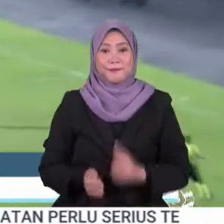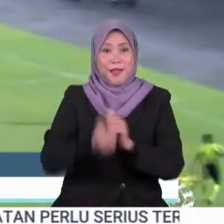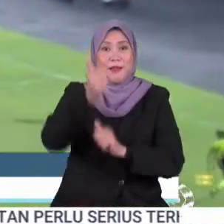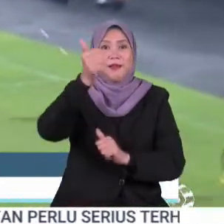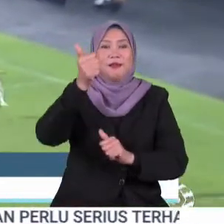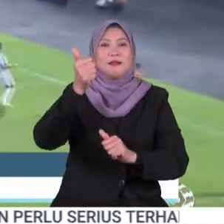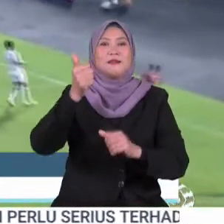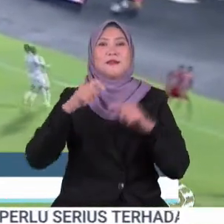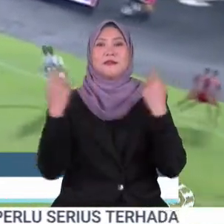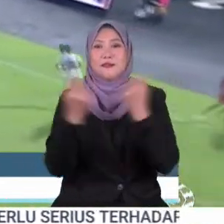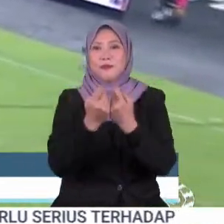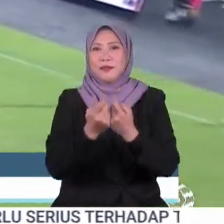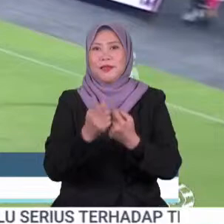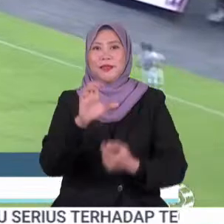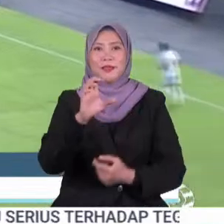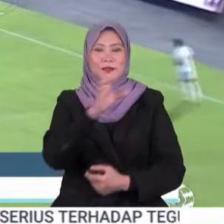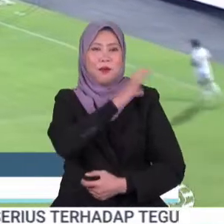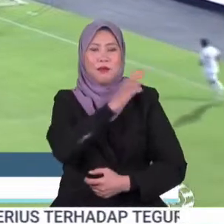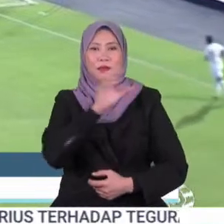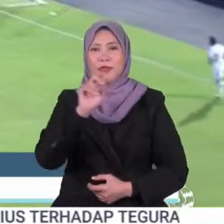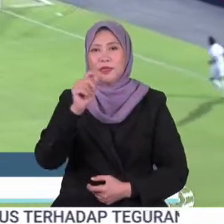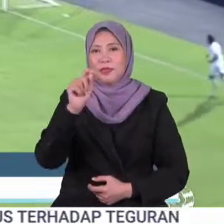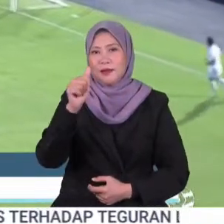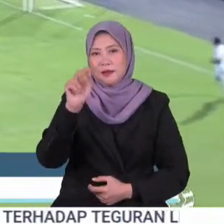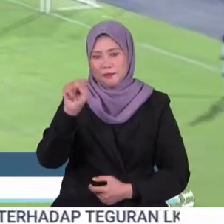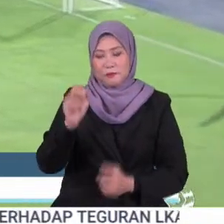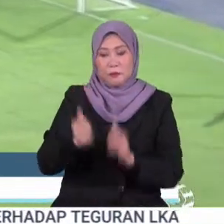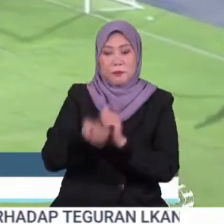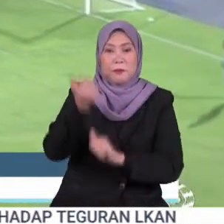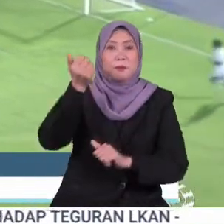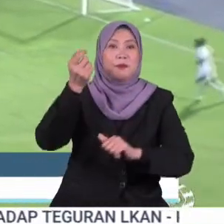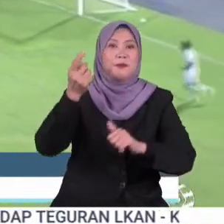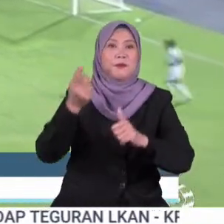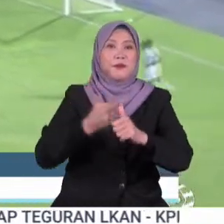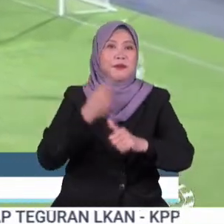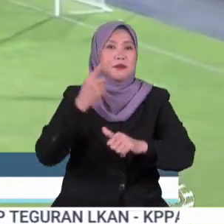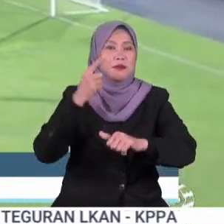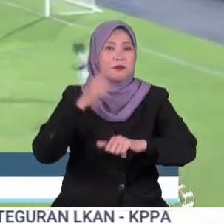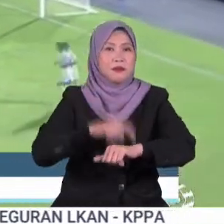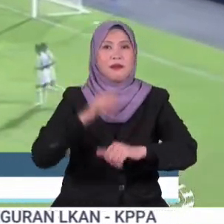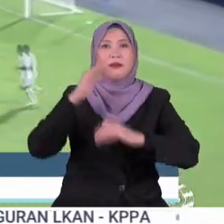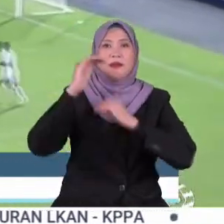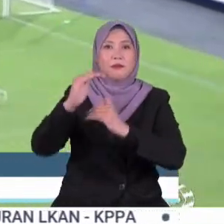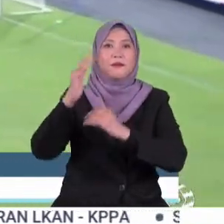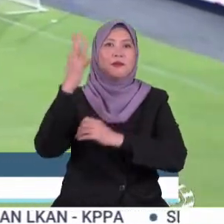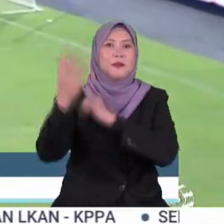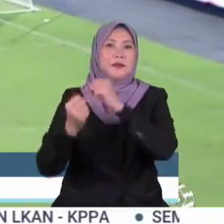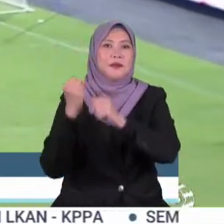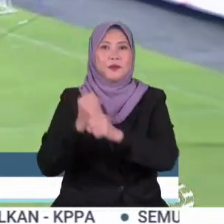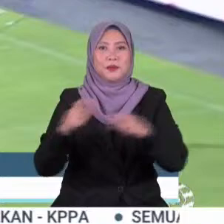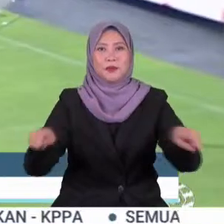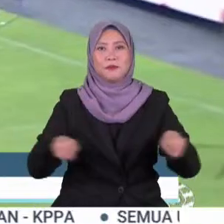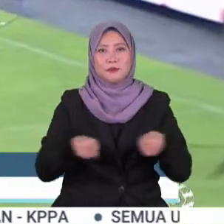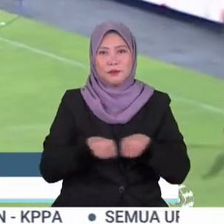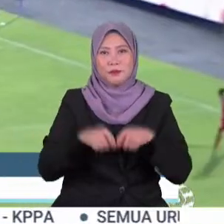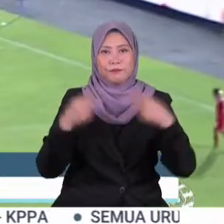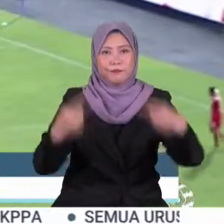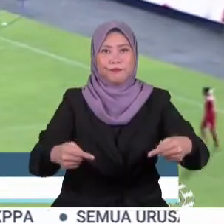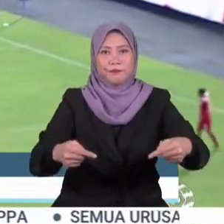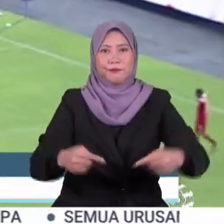Kemenangan itu membolehkan skuad bimbingan Tan Cheng Ho melakar kemenangan pertama dalam tempoh 5 tahun di tempat lawan.